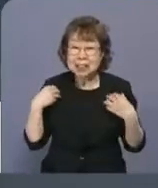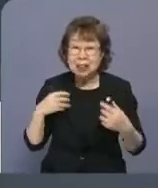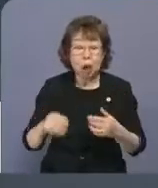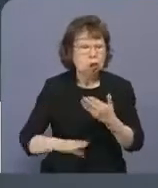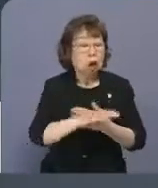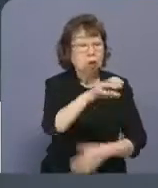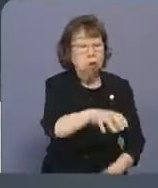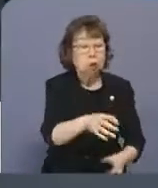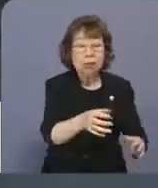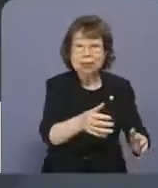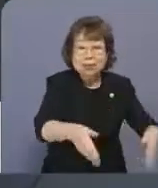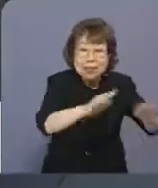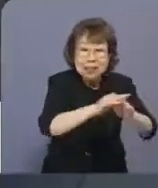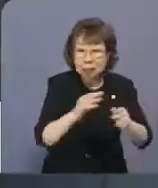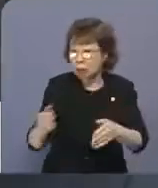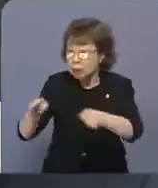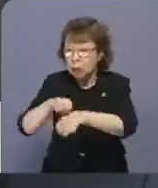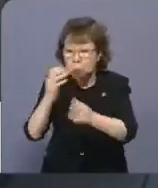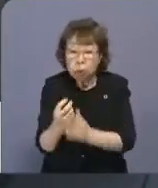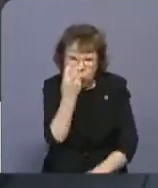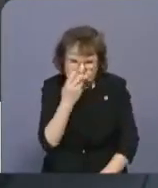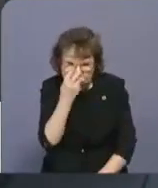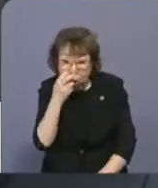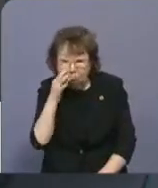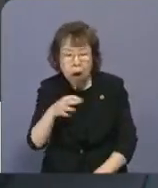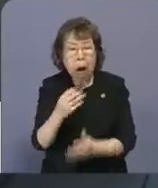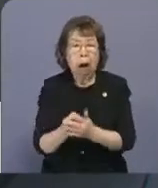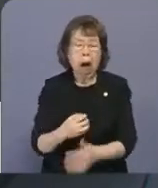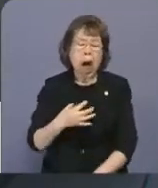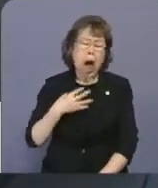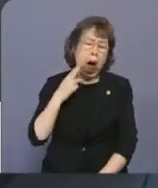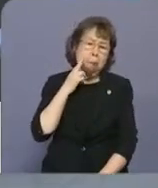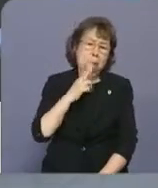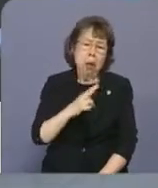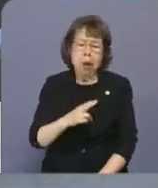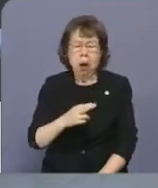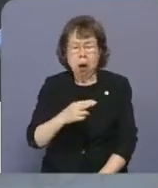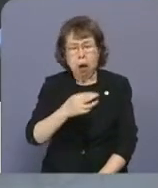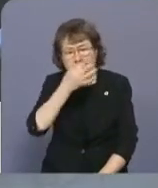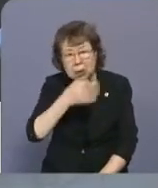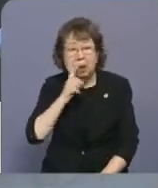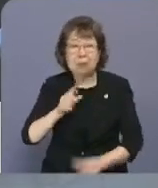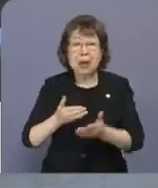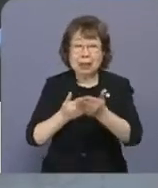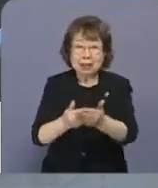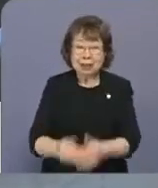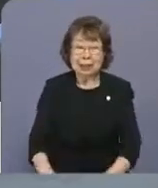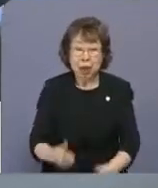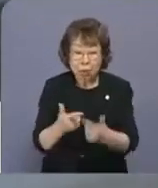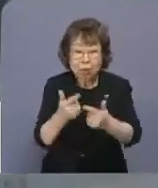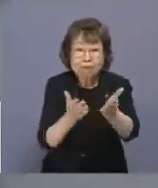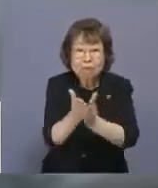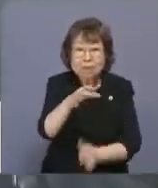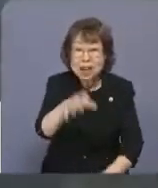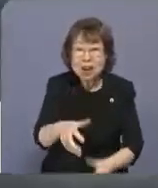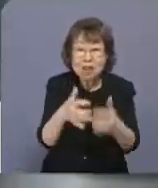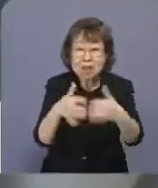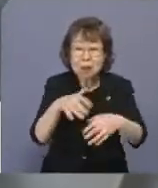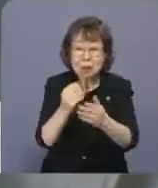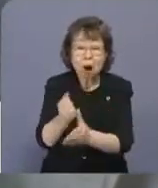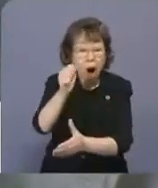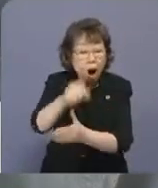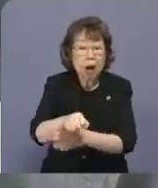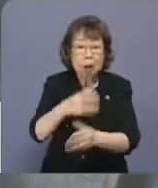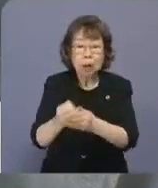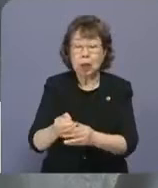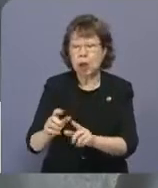지자체에 설치된 시설까지 모두 관리하게 되는 상황이라며 난감하다는 입장입니다. 당장 허치슨 부두에 있는 펌프장 시설만 해도 건축 허가는